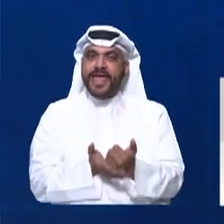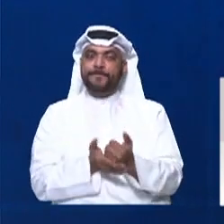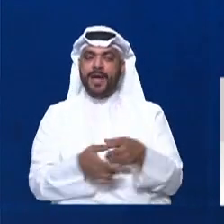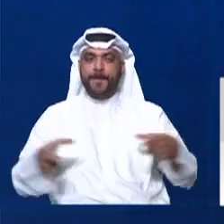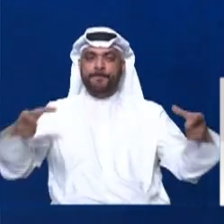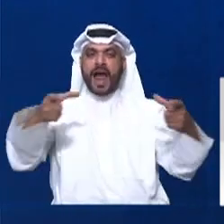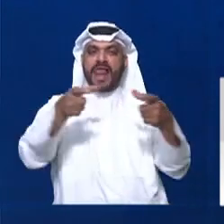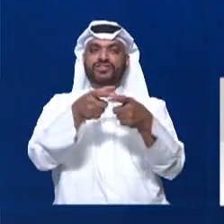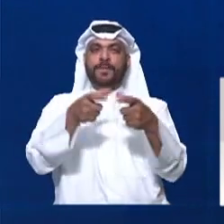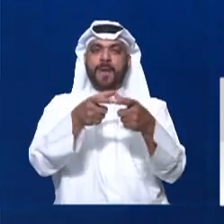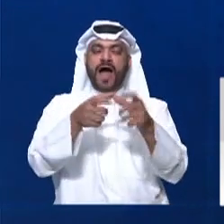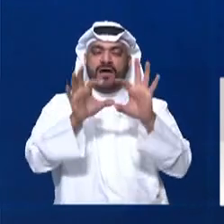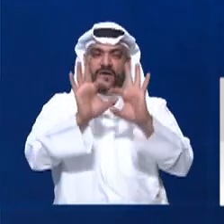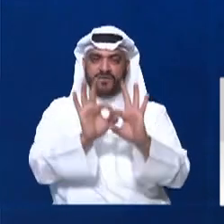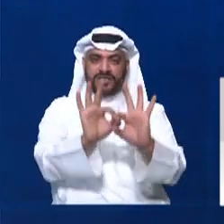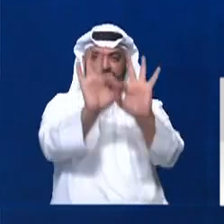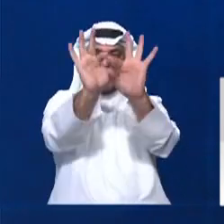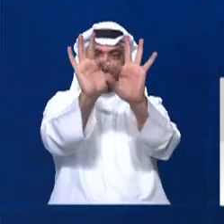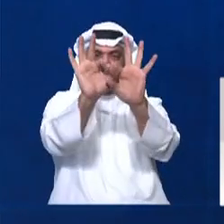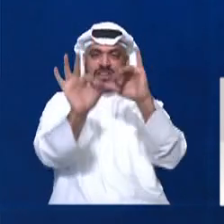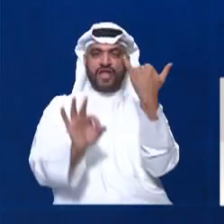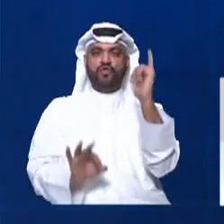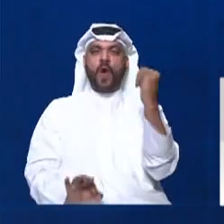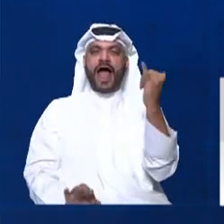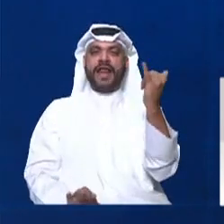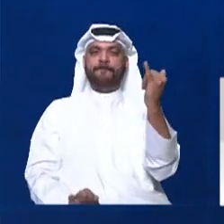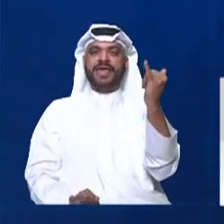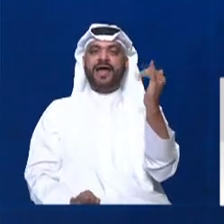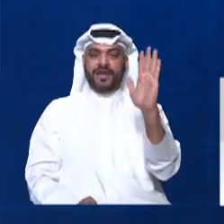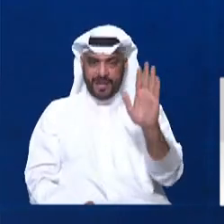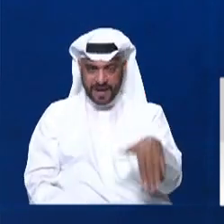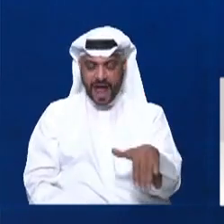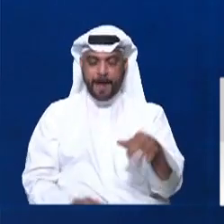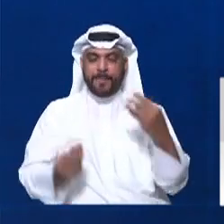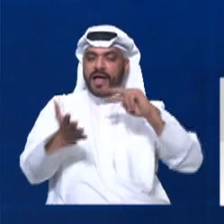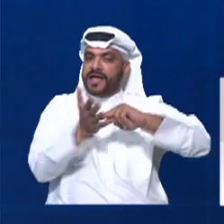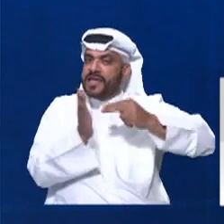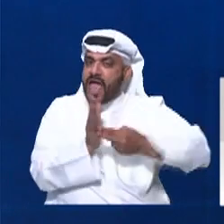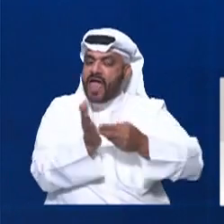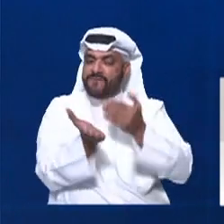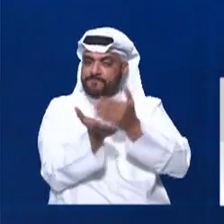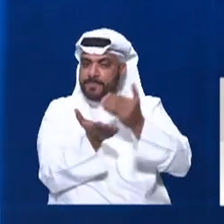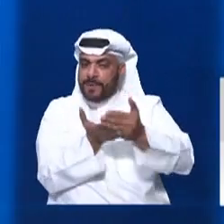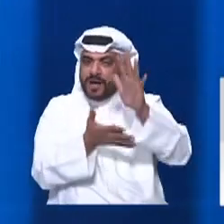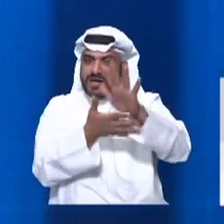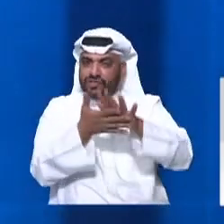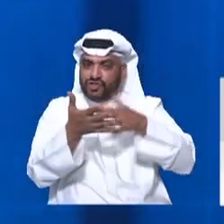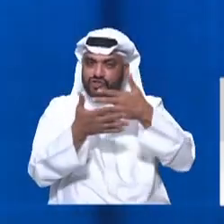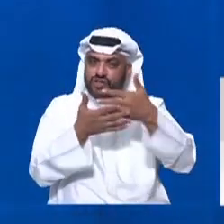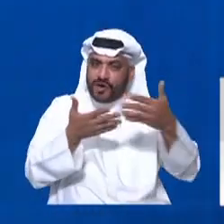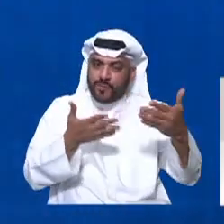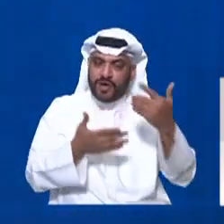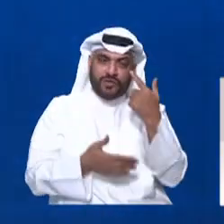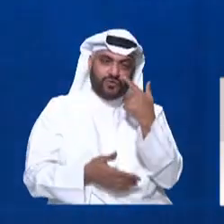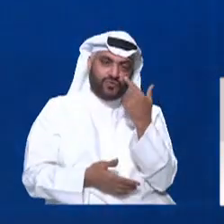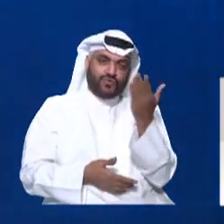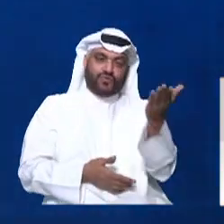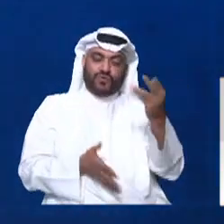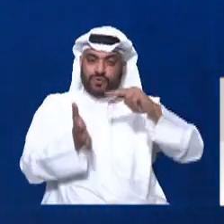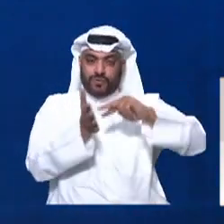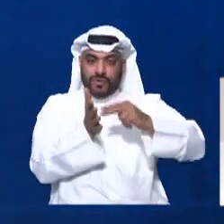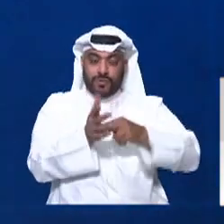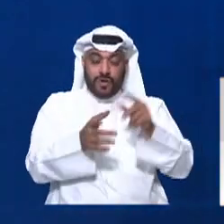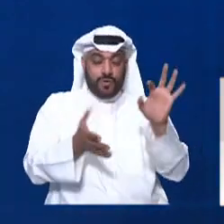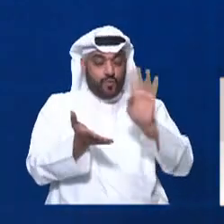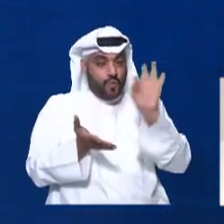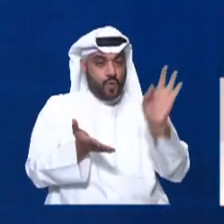الدول الأعضاء في جامعة الدول العربية ودول جزر المحيط الهادي الباسيفيك الصغيرة النامية، والذي